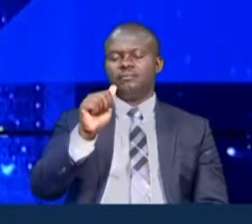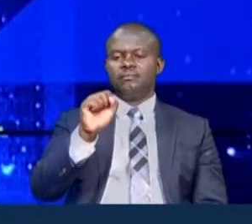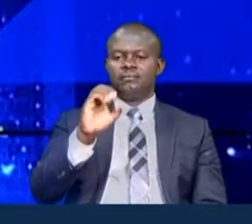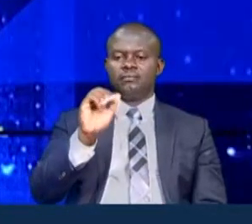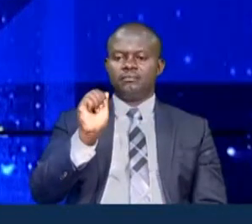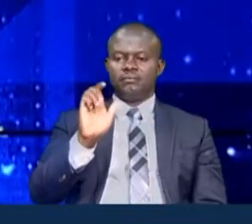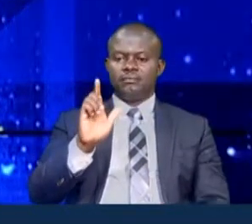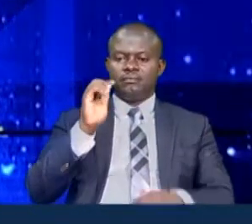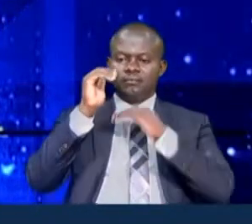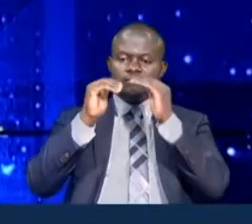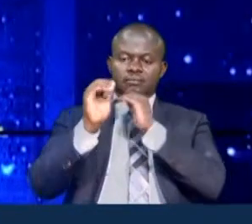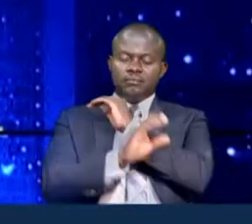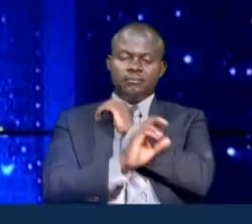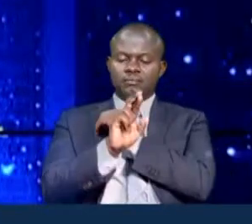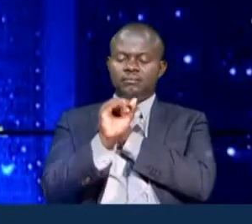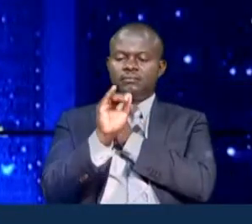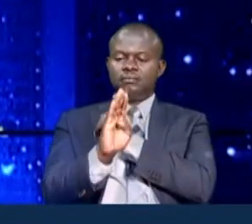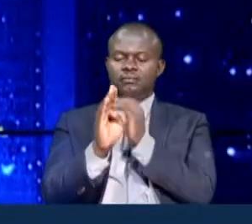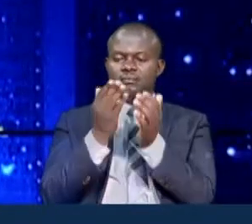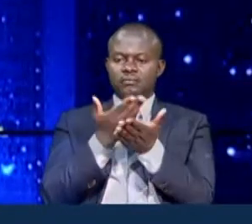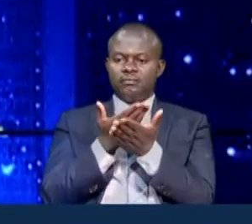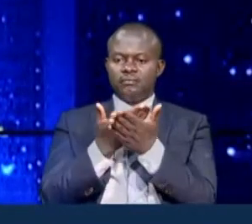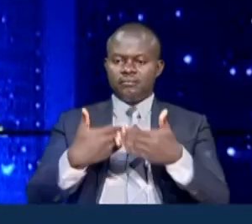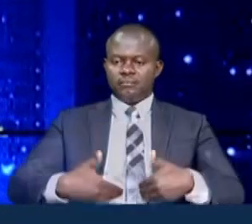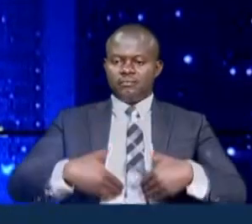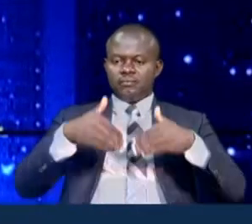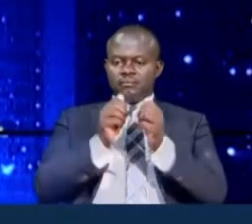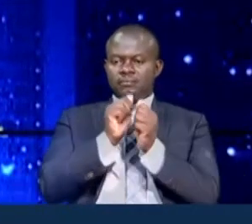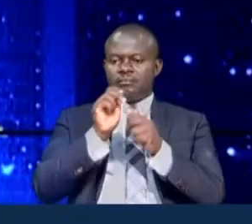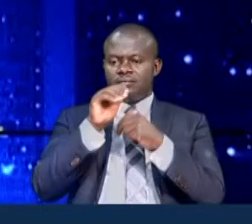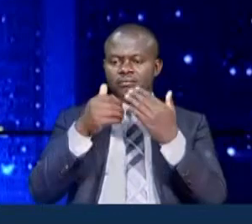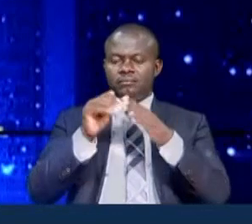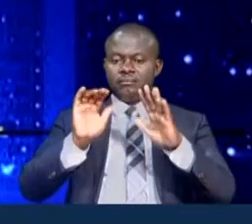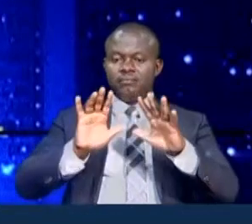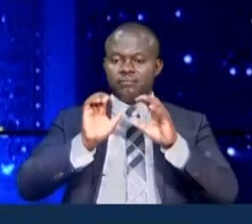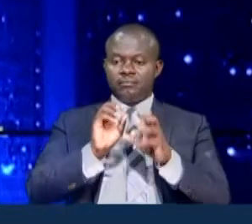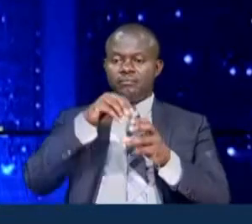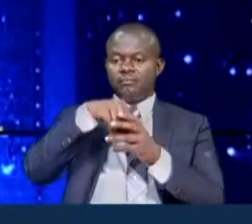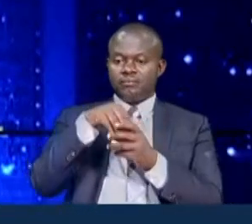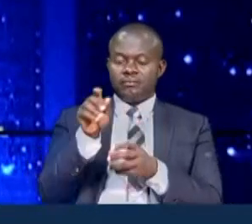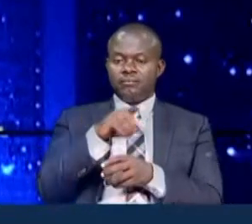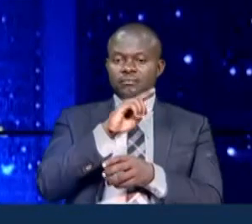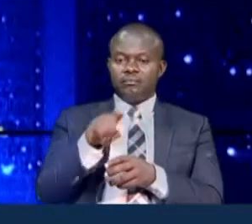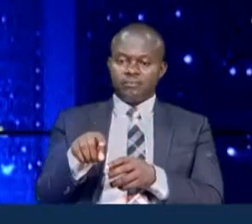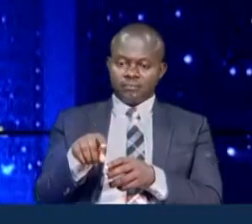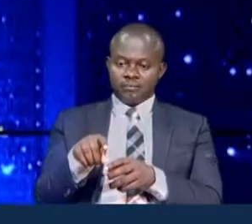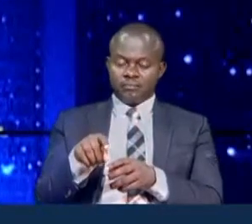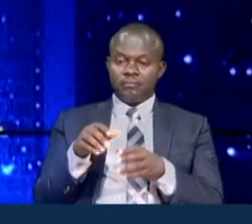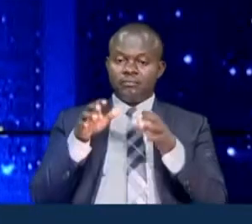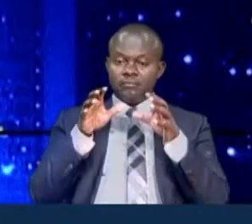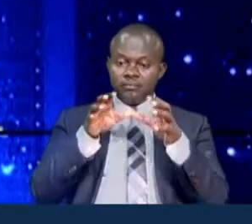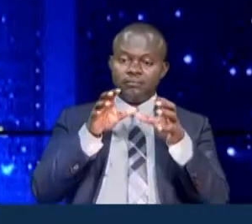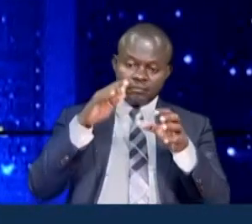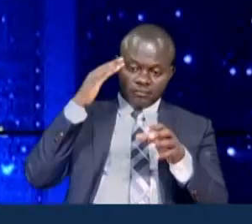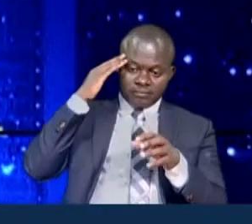urwego rw'igihugu rw'ubugenzacyaha RIB rurimo rurasaba urubyiruko n'abandi bantu kwirinda kugwa mu cyaha cyo gukangisha